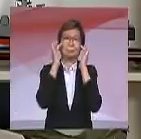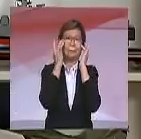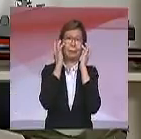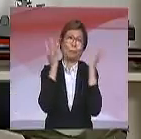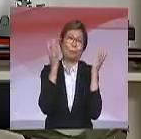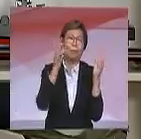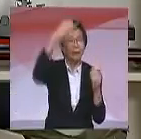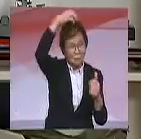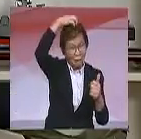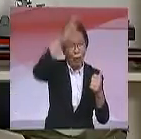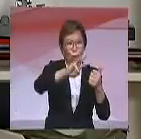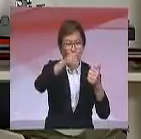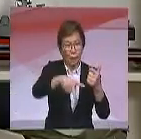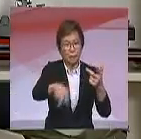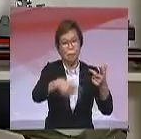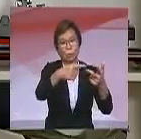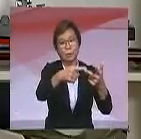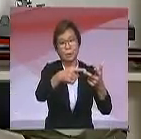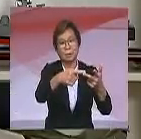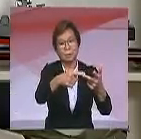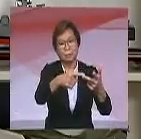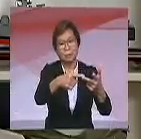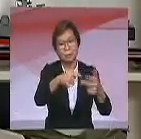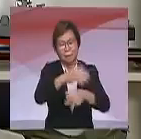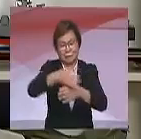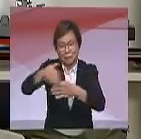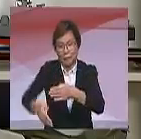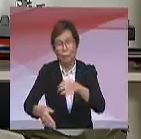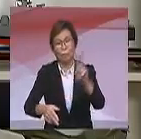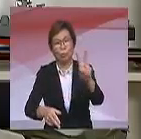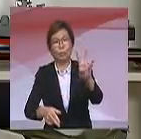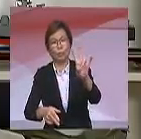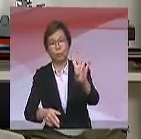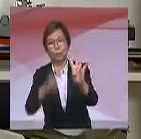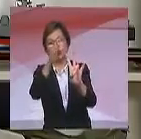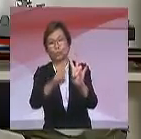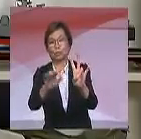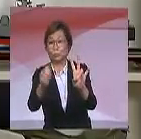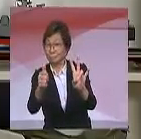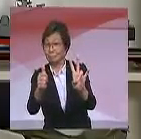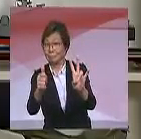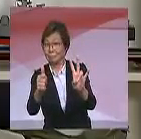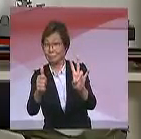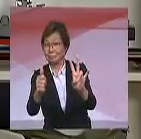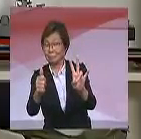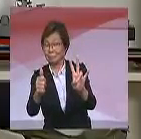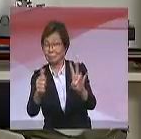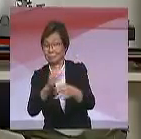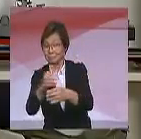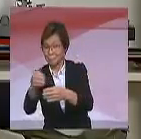Selangor, wilayah persekutuan akan tamat pada 27 Oktober.